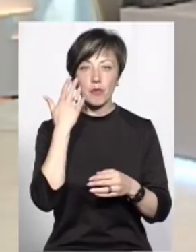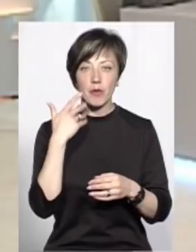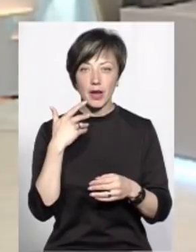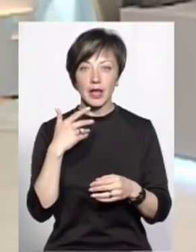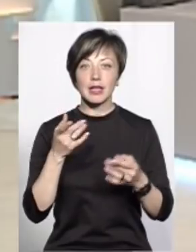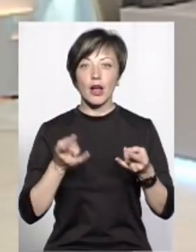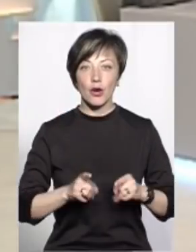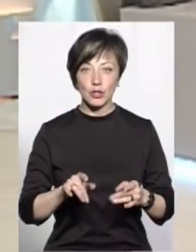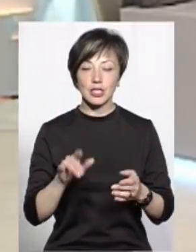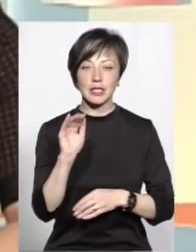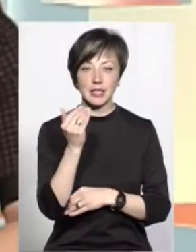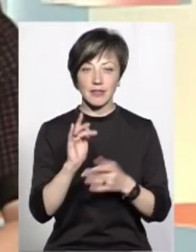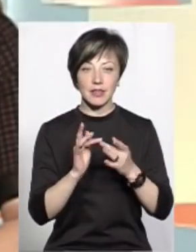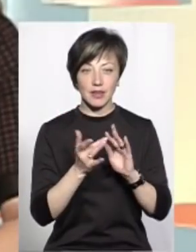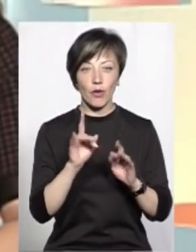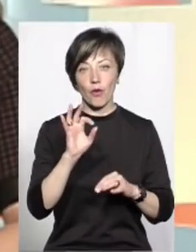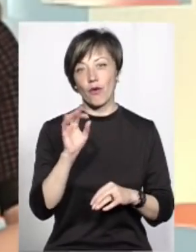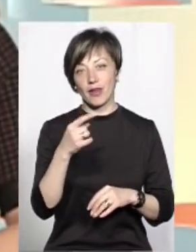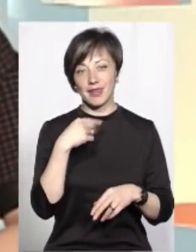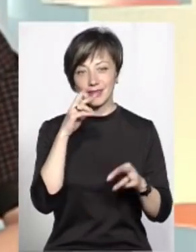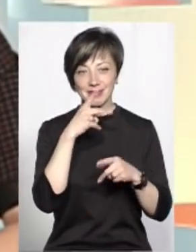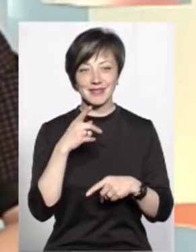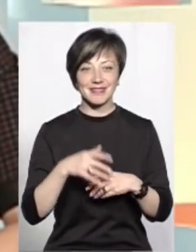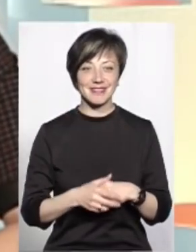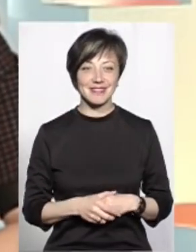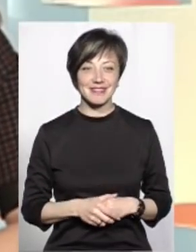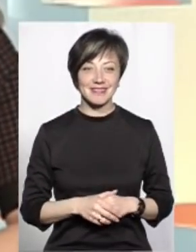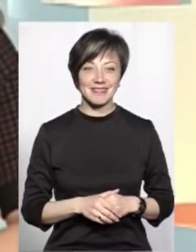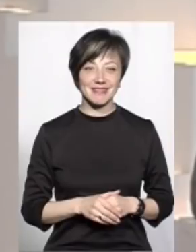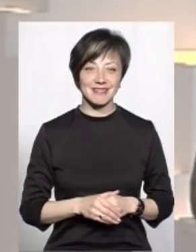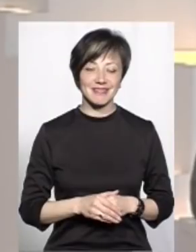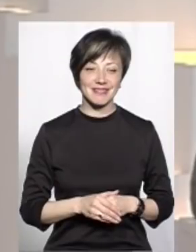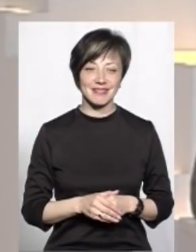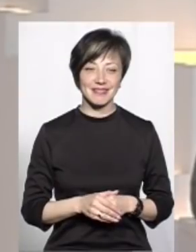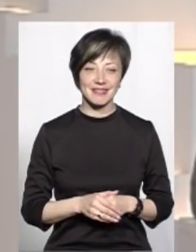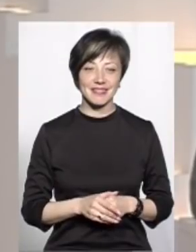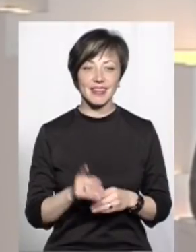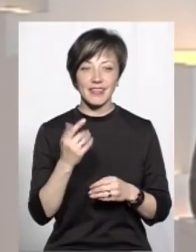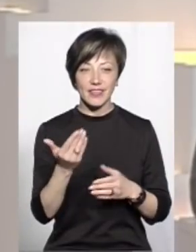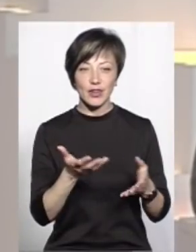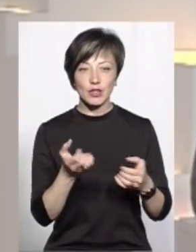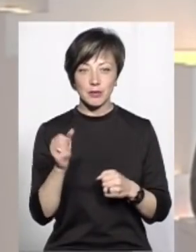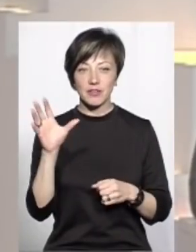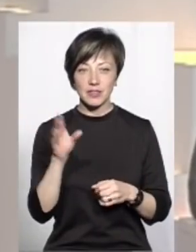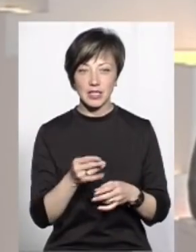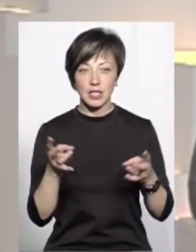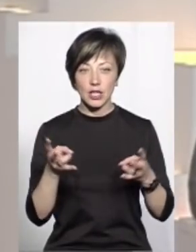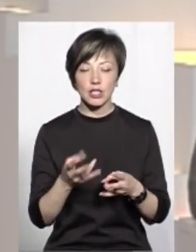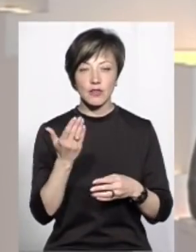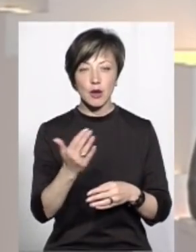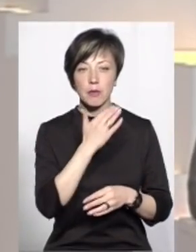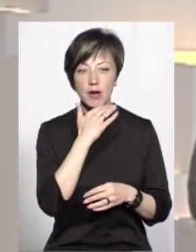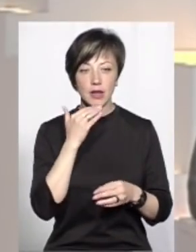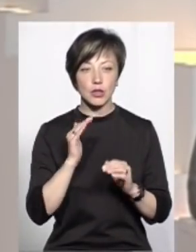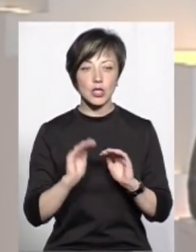зареєструвати. А, допомогу? А, о, бачите, я вже вслабилася. А ви отримуєте всі належні вам, як багатодітній